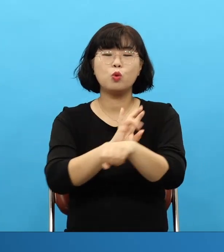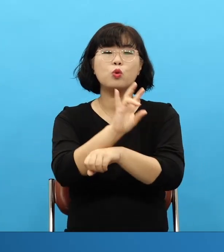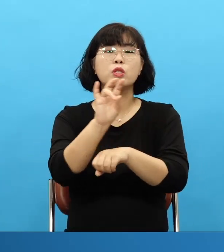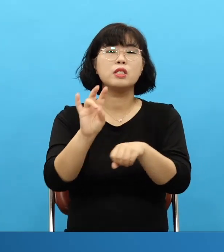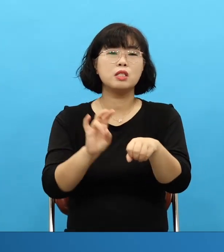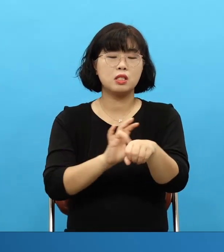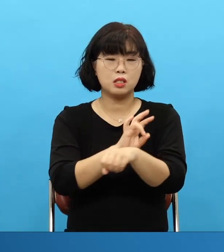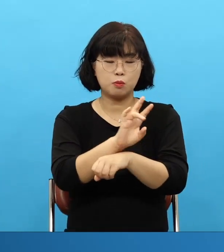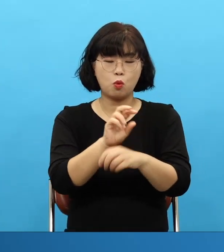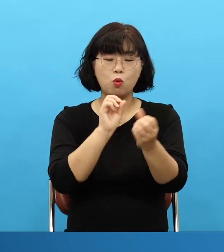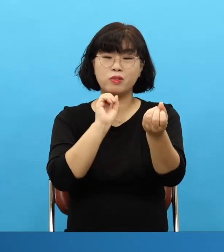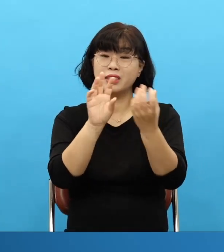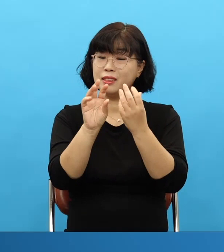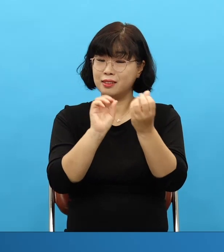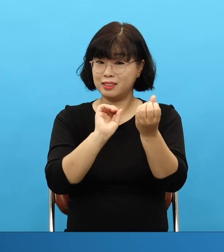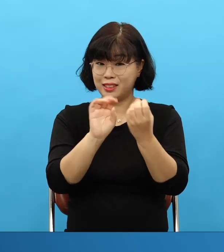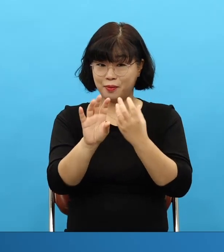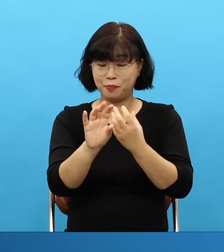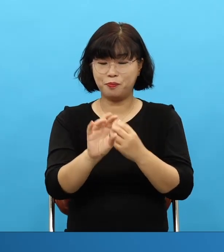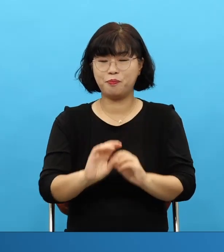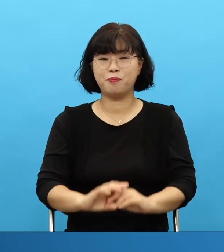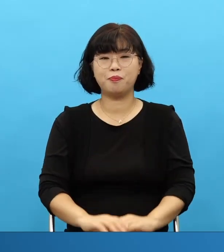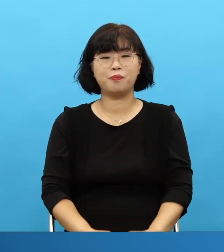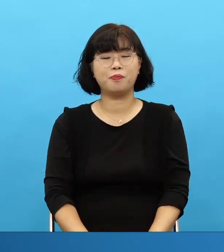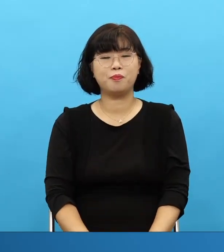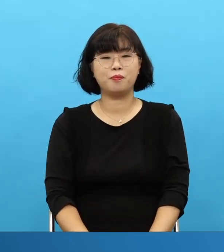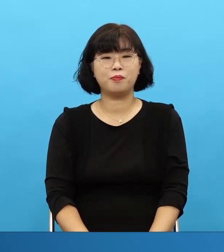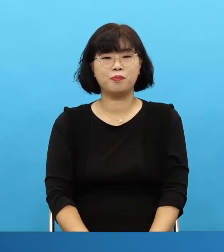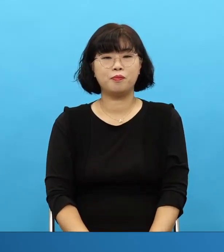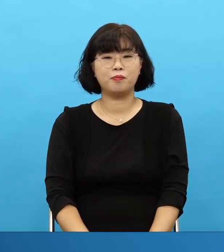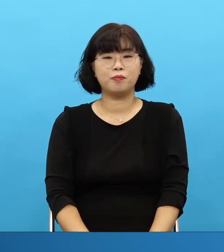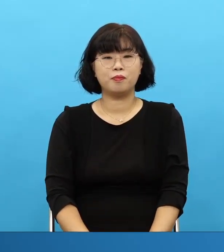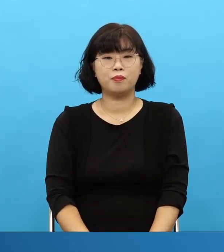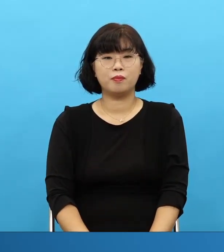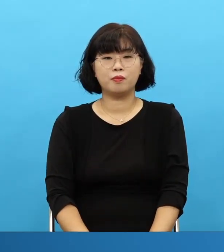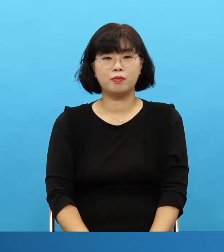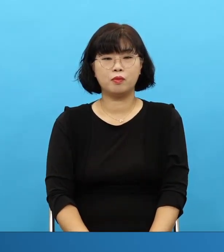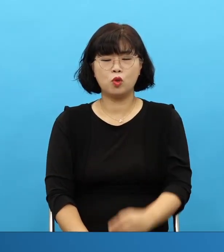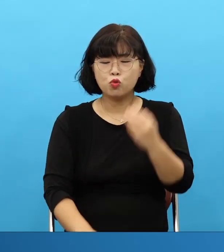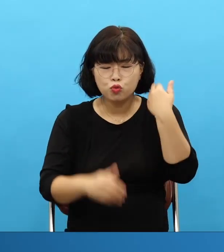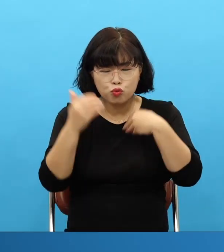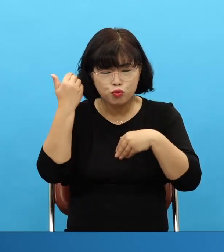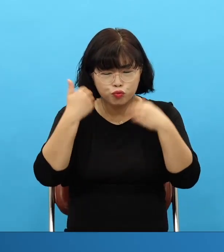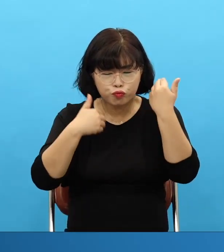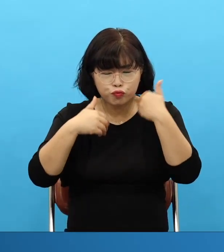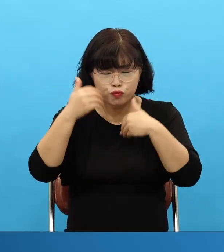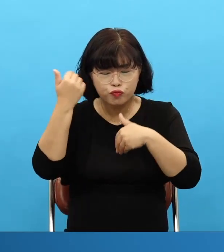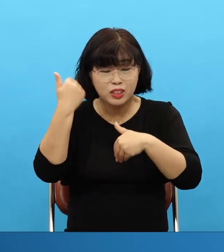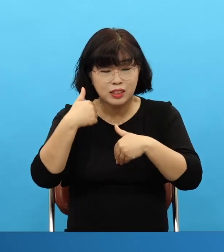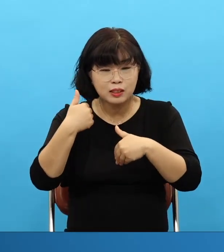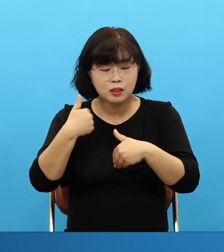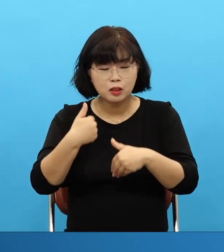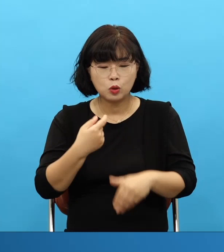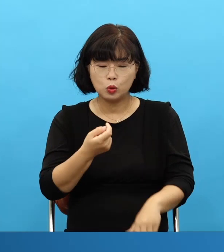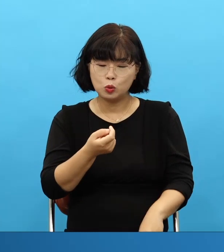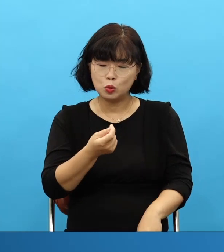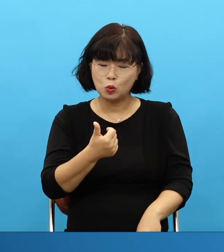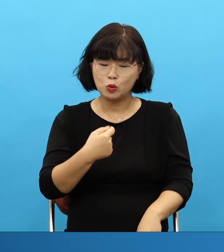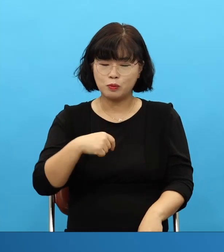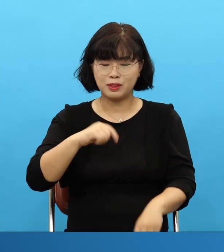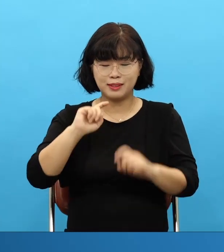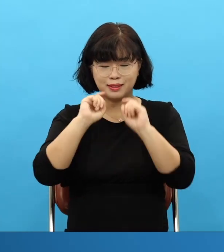answer has been granted to you. 우리는 누구든지 선입견이 있습니다. And all people have their own biases and